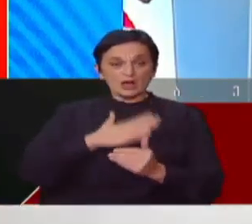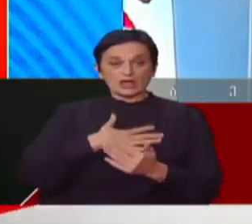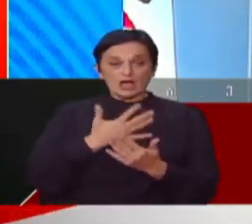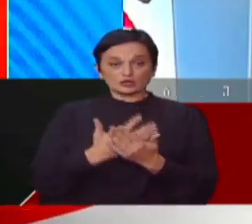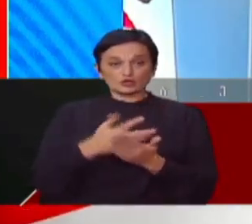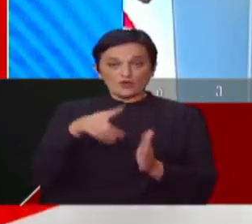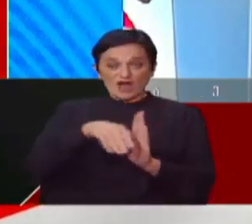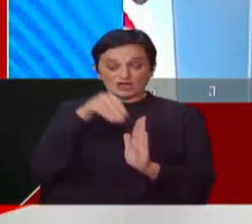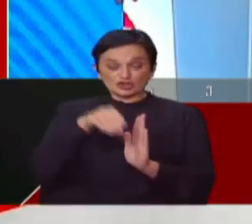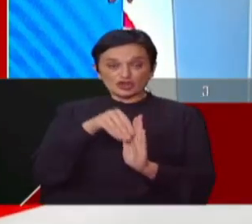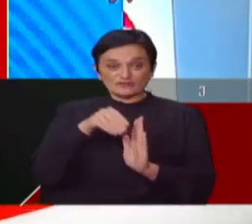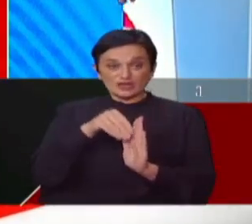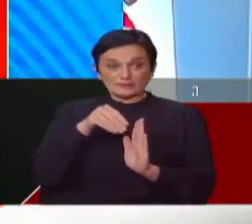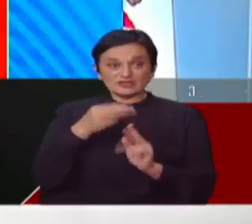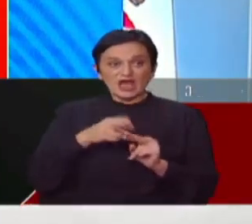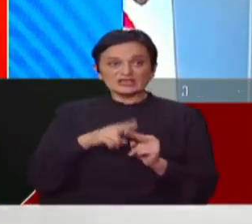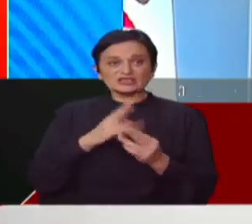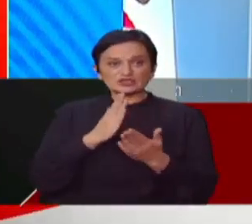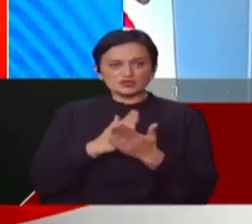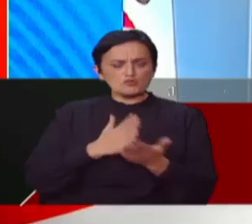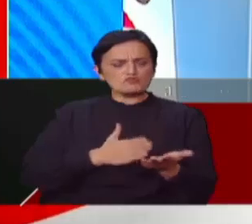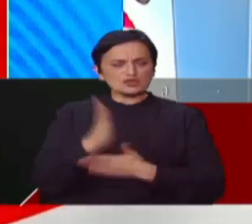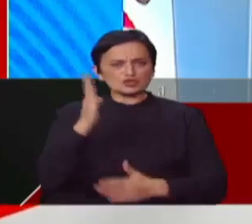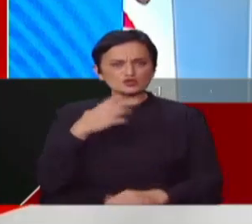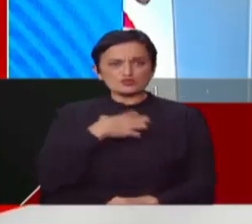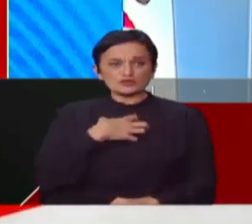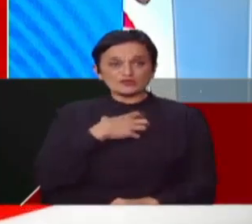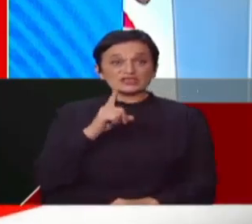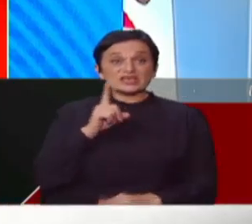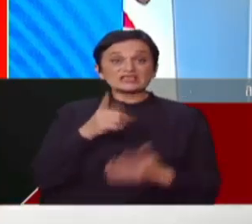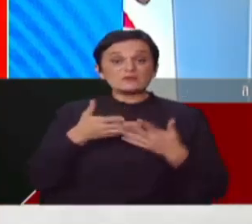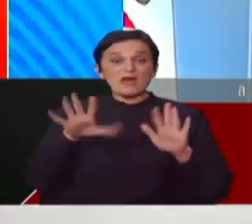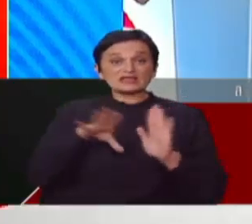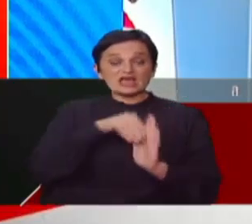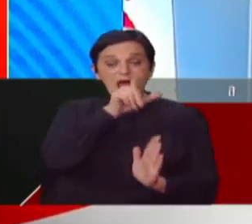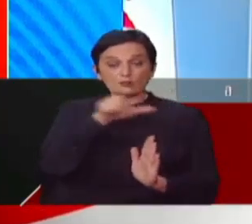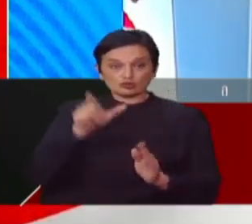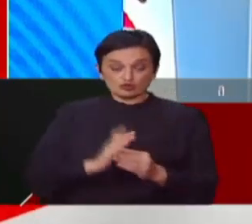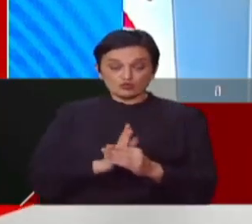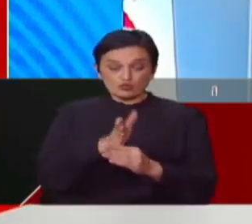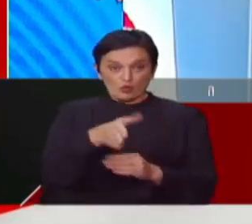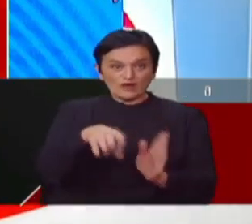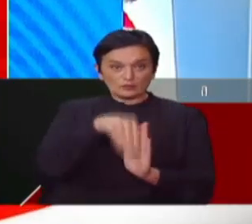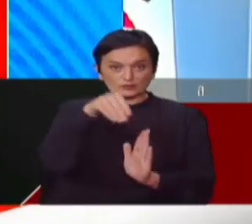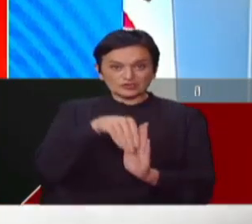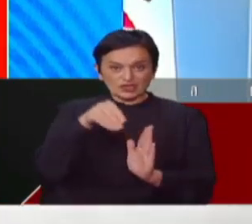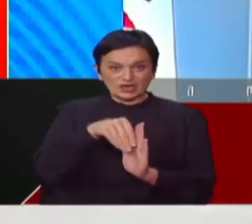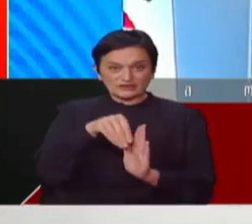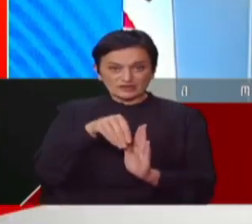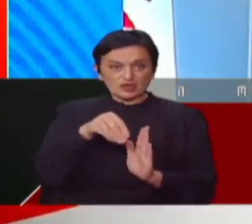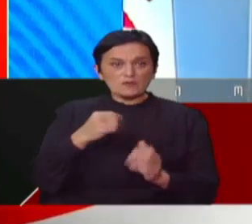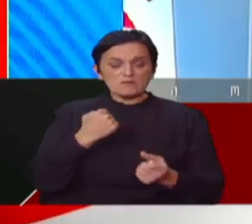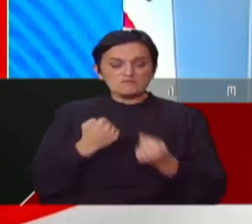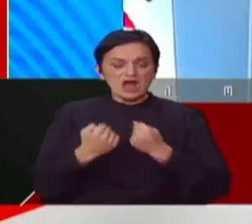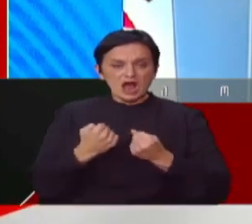а марчонебзе сарис откуда принципулат нишлоан, рацмети амурчевили мова, а марчонебзе митпро хари